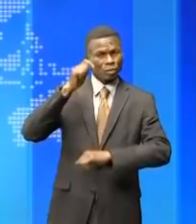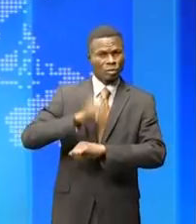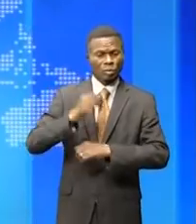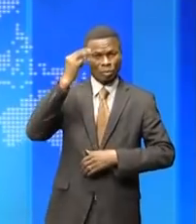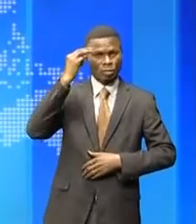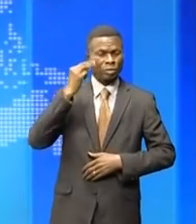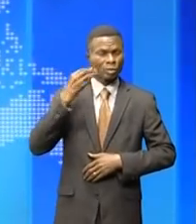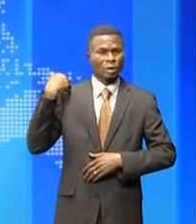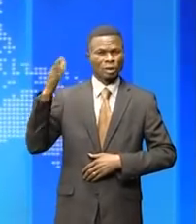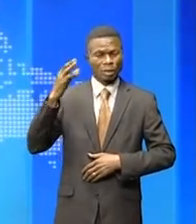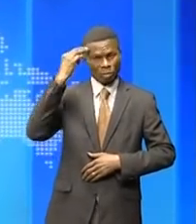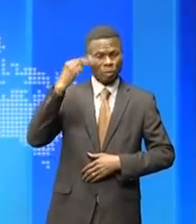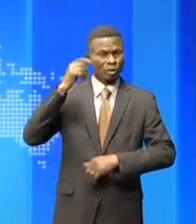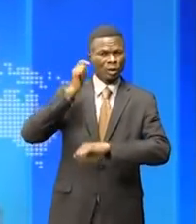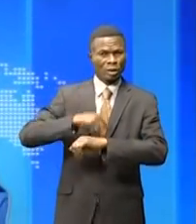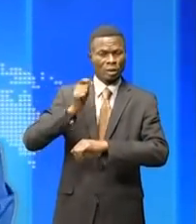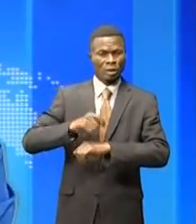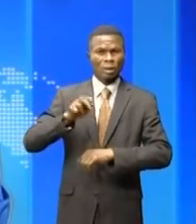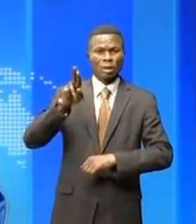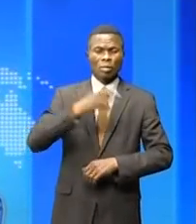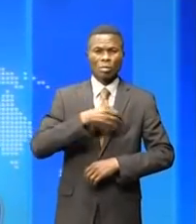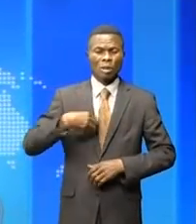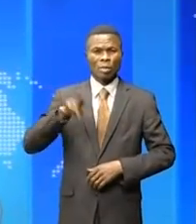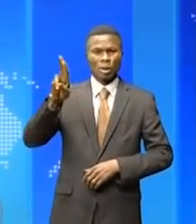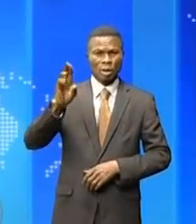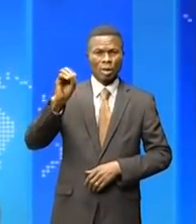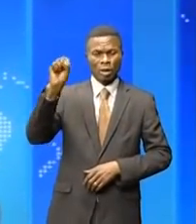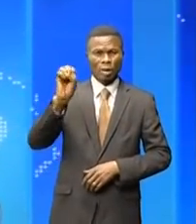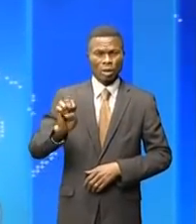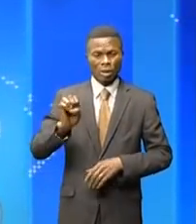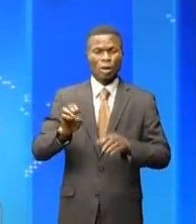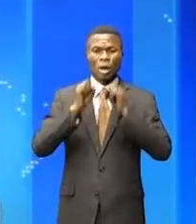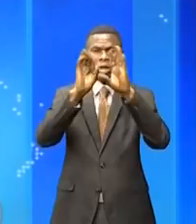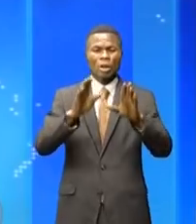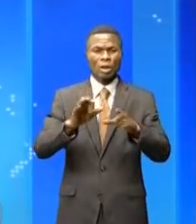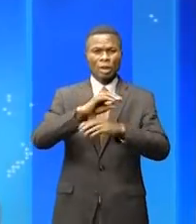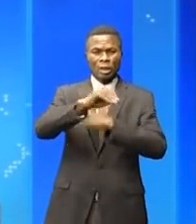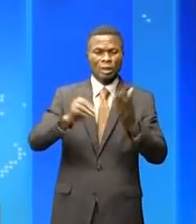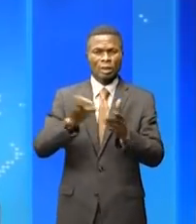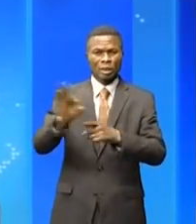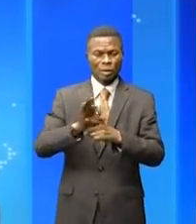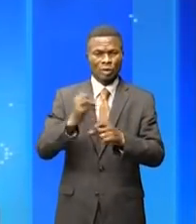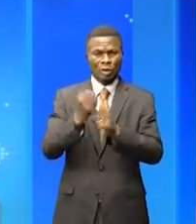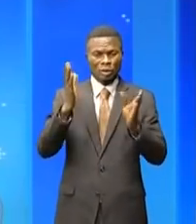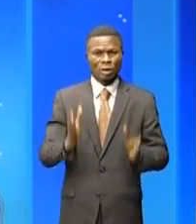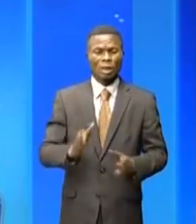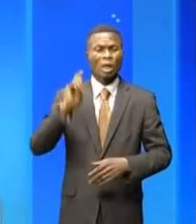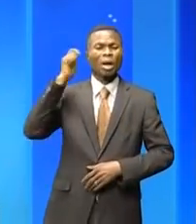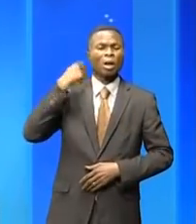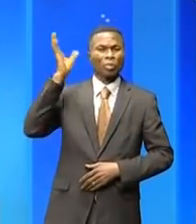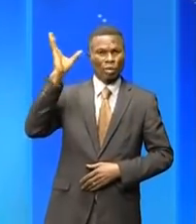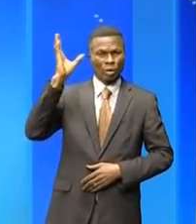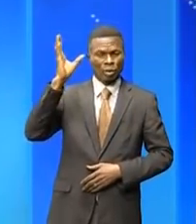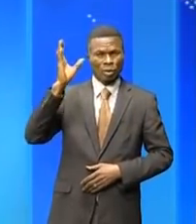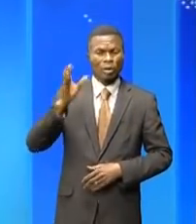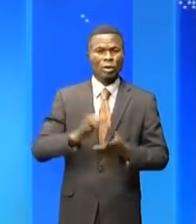ministre d'état ministre de la justice aux roses mutombo a inauguré le centre de formation du personnel pénitentiaire du